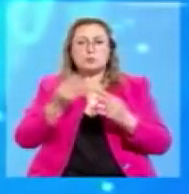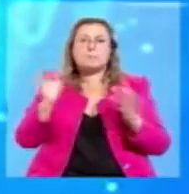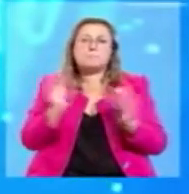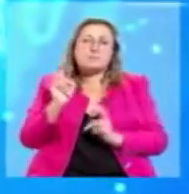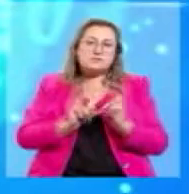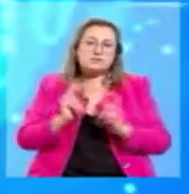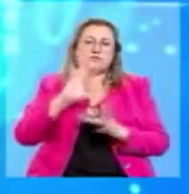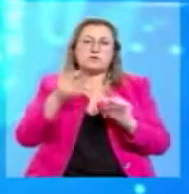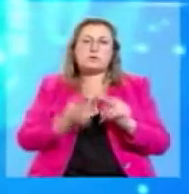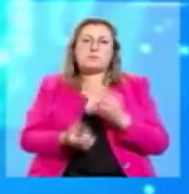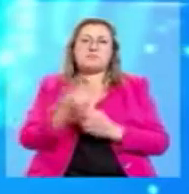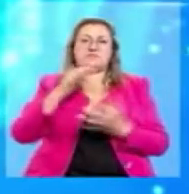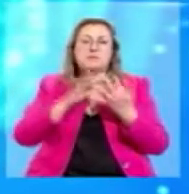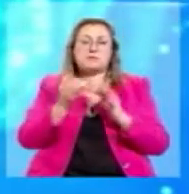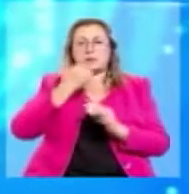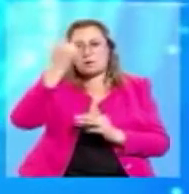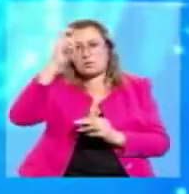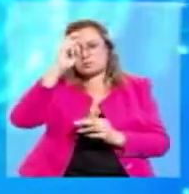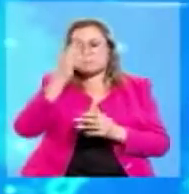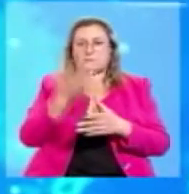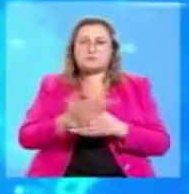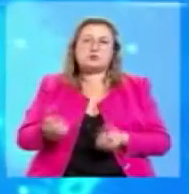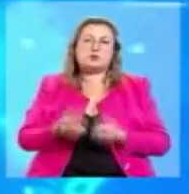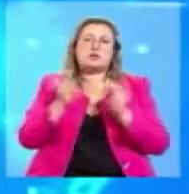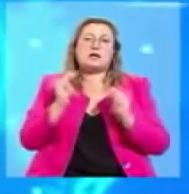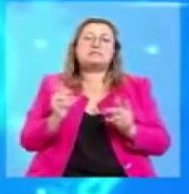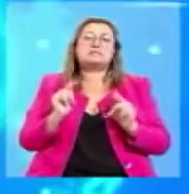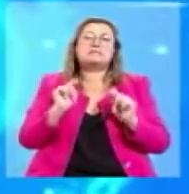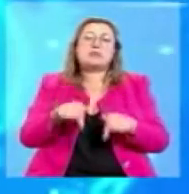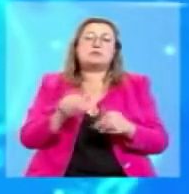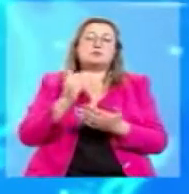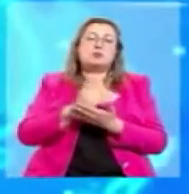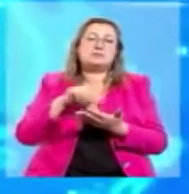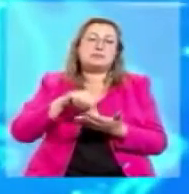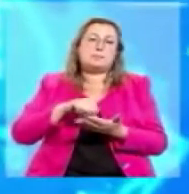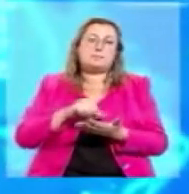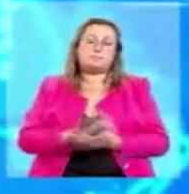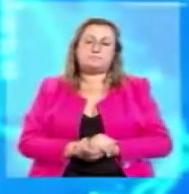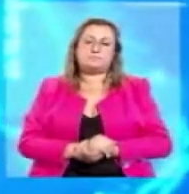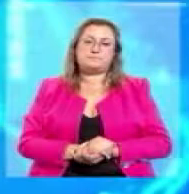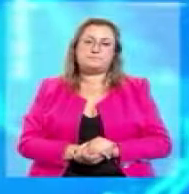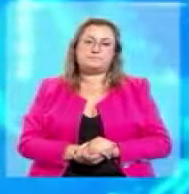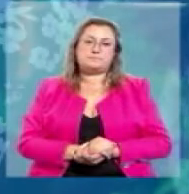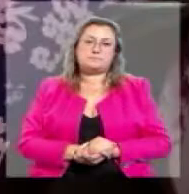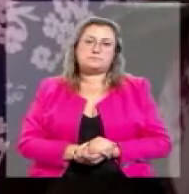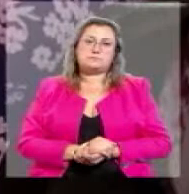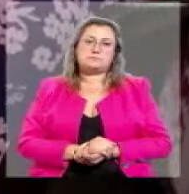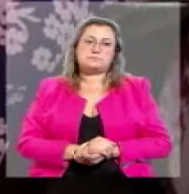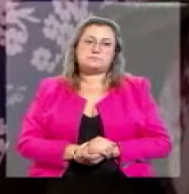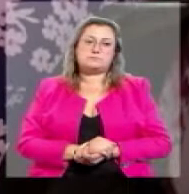все это появилось в селе благодаря государственной поддержке. Как стать участником программы, расскажут мои коллеги.